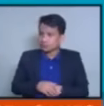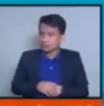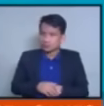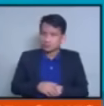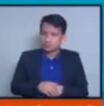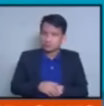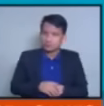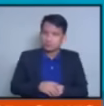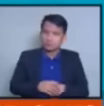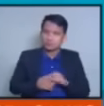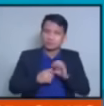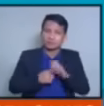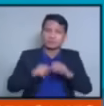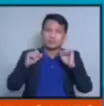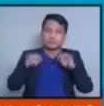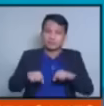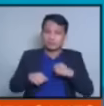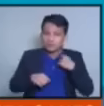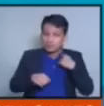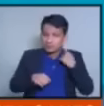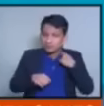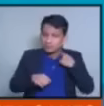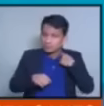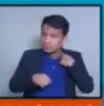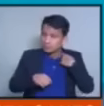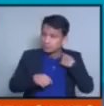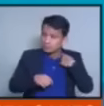yung documentation doon sa